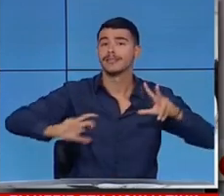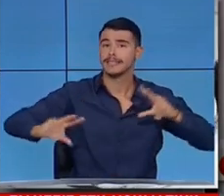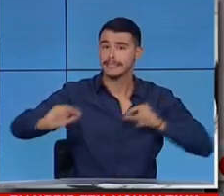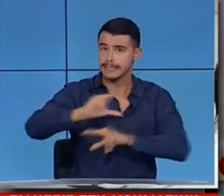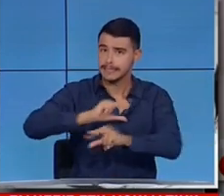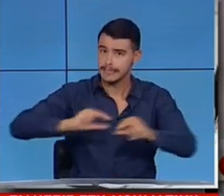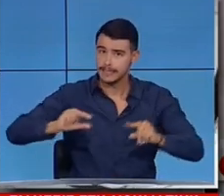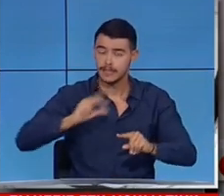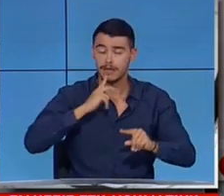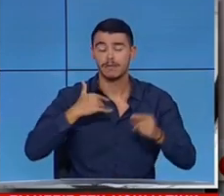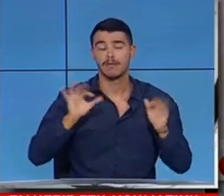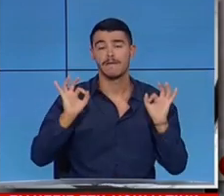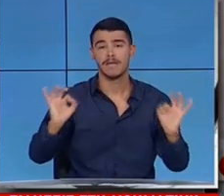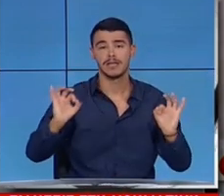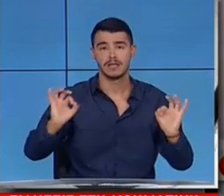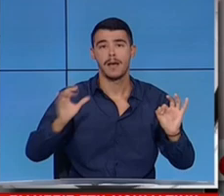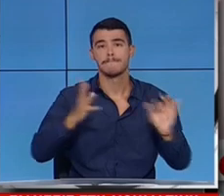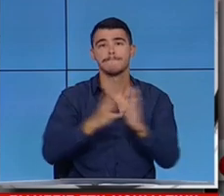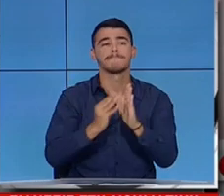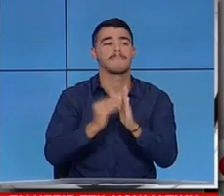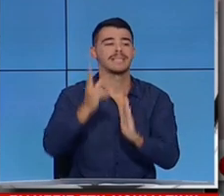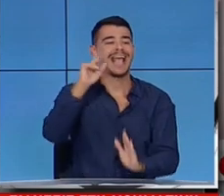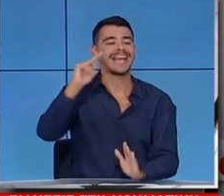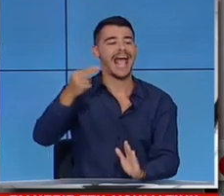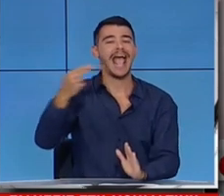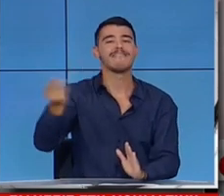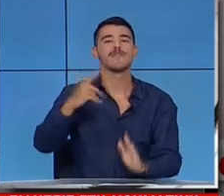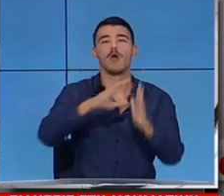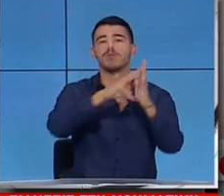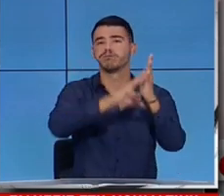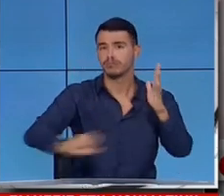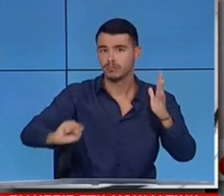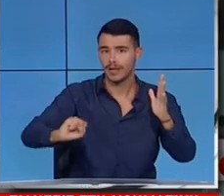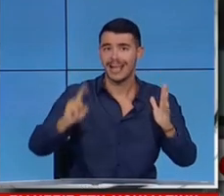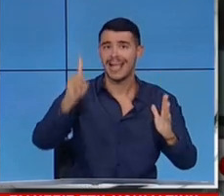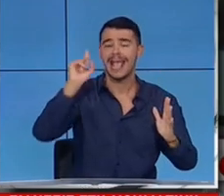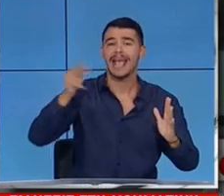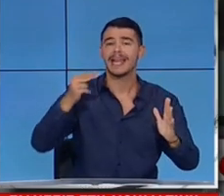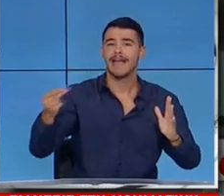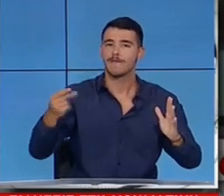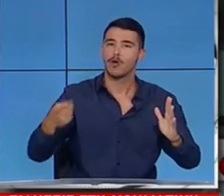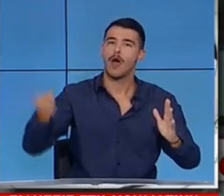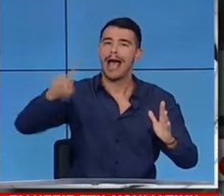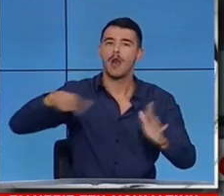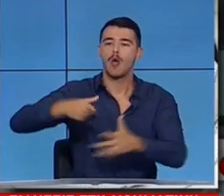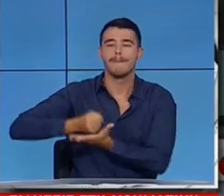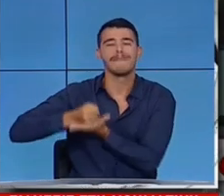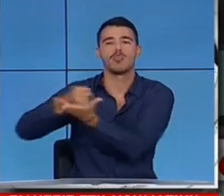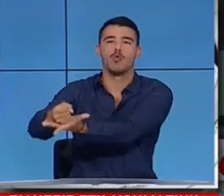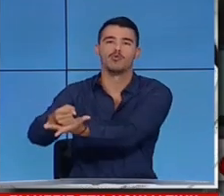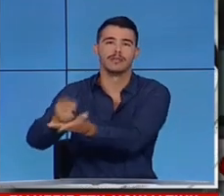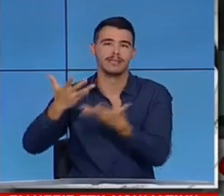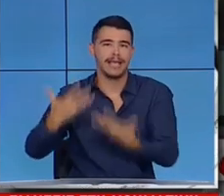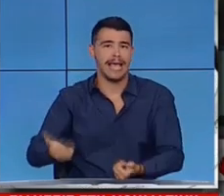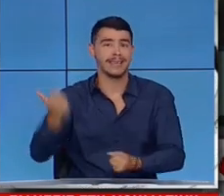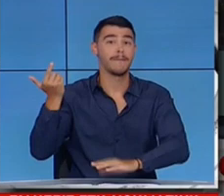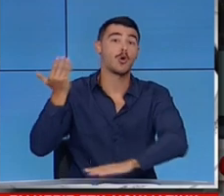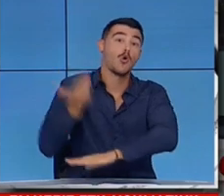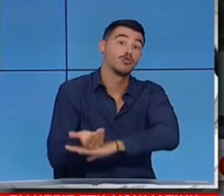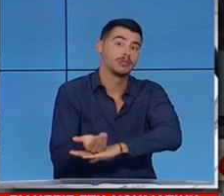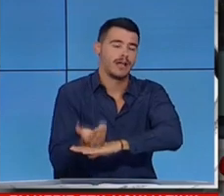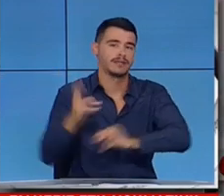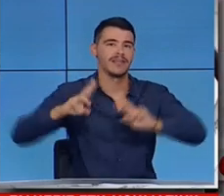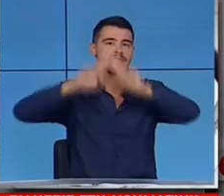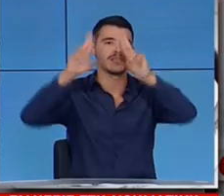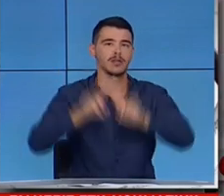κάποια αντίμετρα. Έτσι, δηλαδή, για κάθε ευρώ περικοπής υπάρχει και ένα ευρώ μέτρων επιδότησης. Αλλά αυτό καθ' αυτό το μέτρο είναι ένα μέτρο